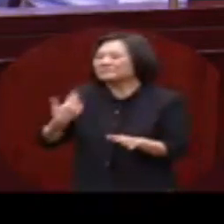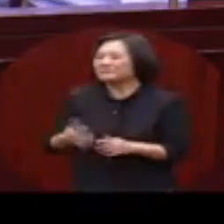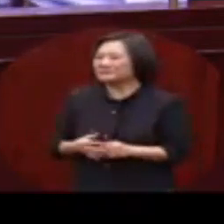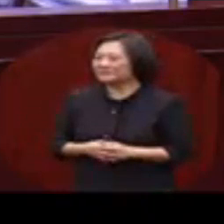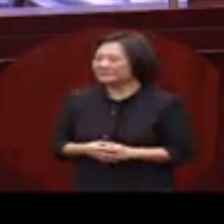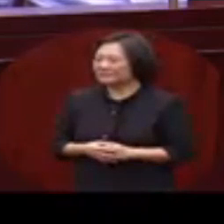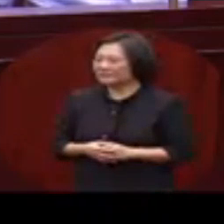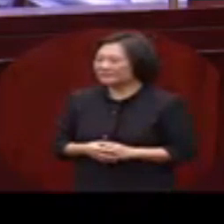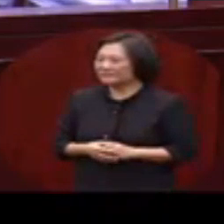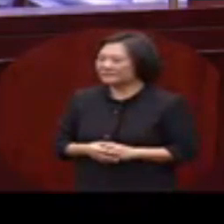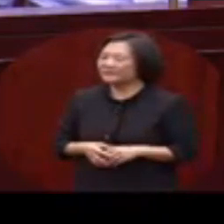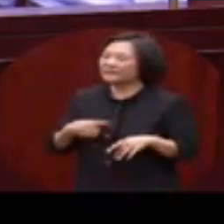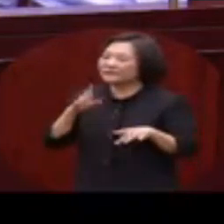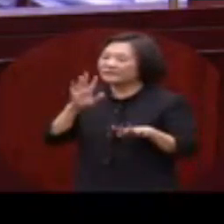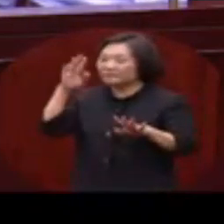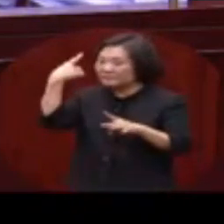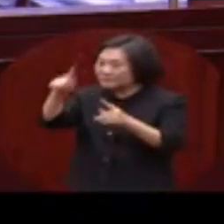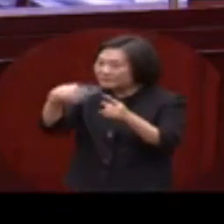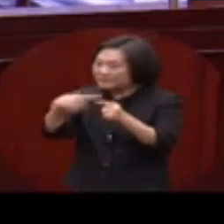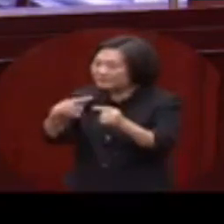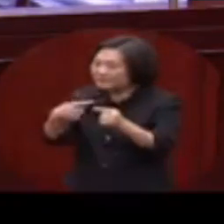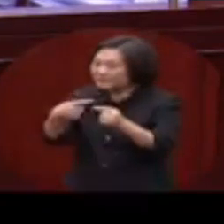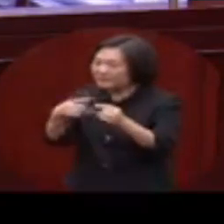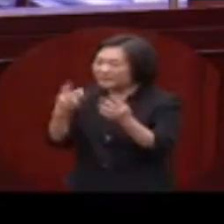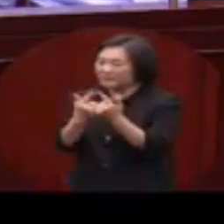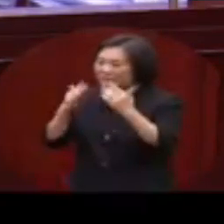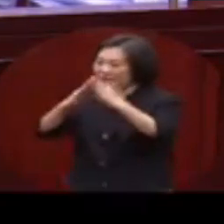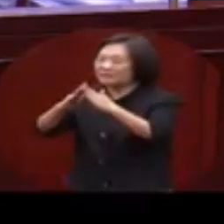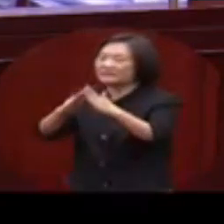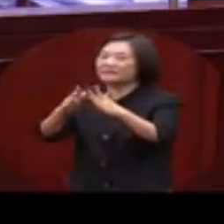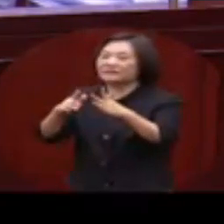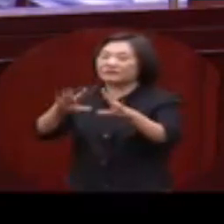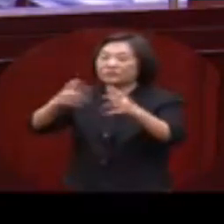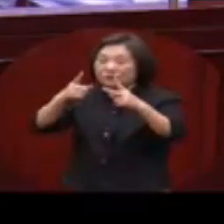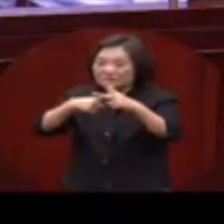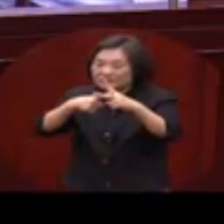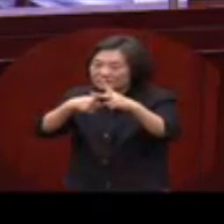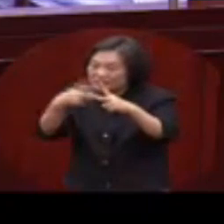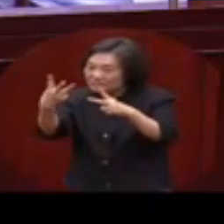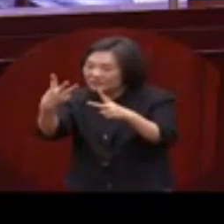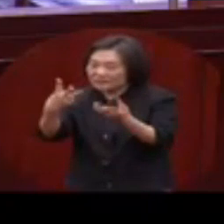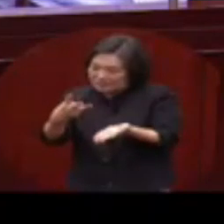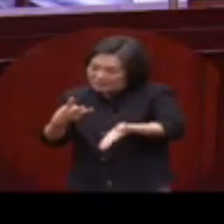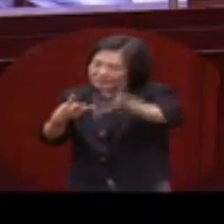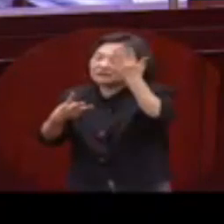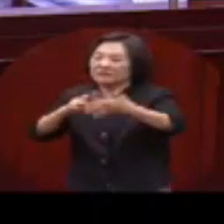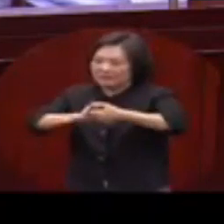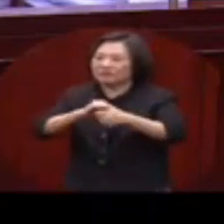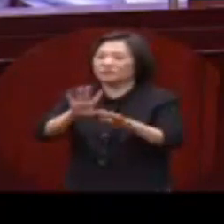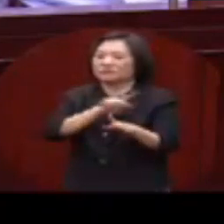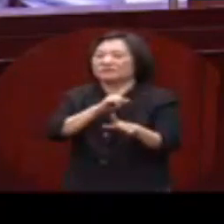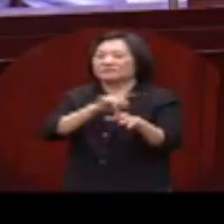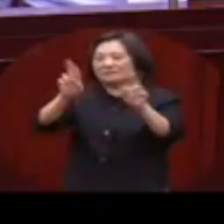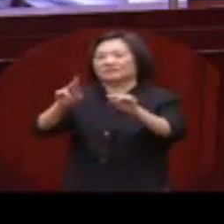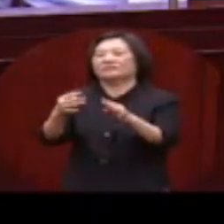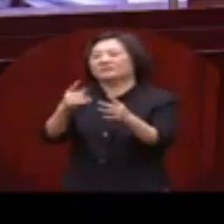望是这样，到明年的时候台北市所有国小3年级以上所有的学生都有自己的 mobile device 可以去